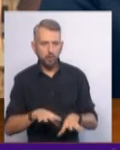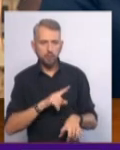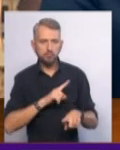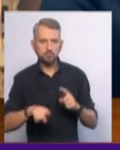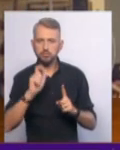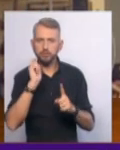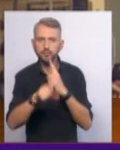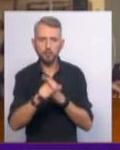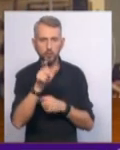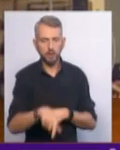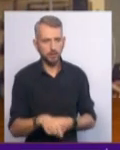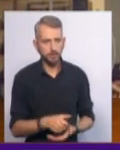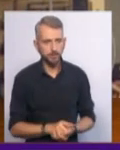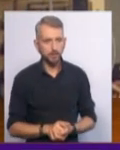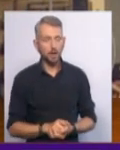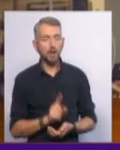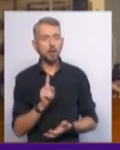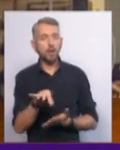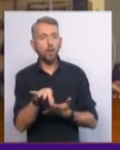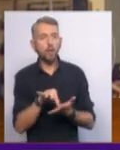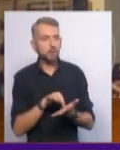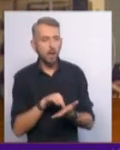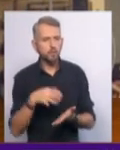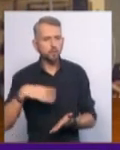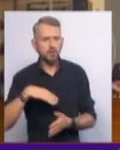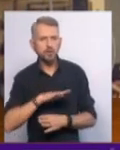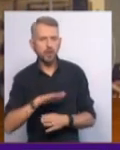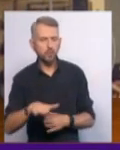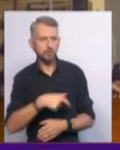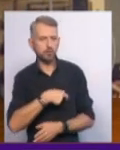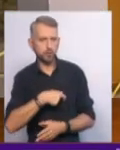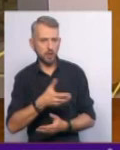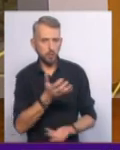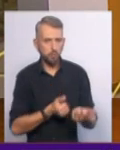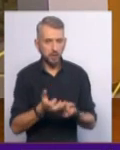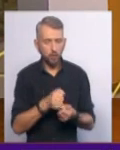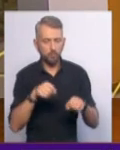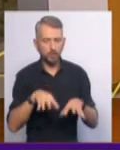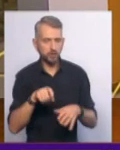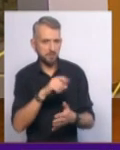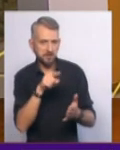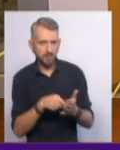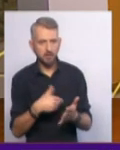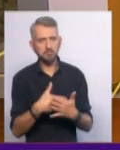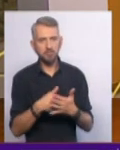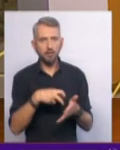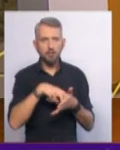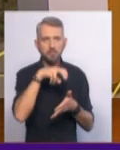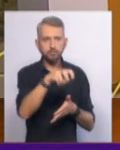дати відповідь людині. Або одразу, не чекаючи депутатського прийому, вирішити це питання направленням звернення